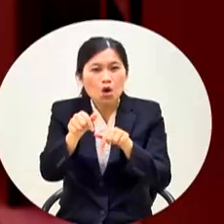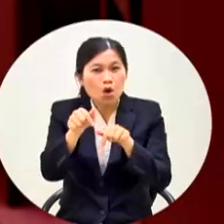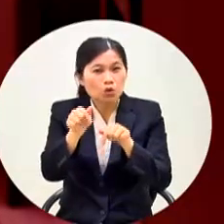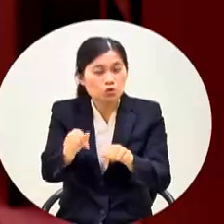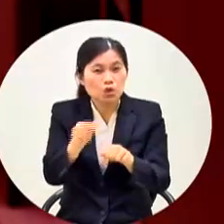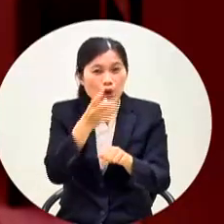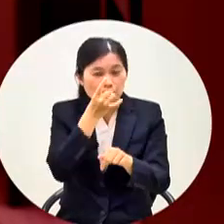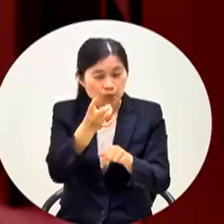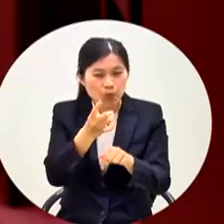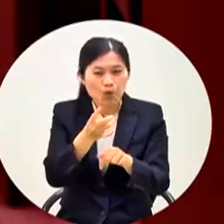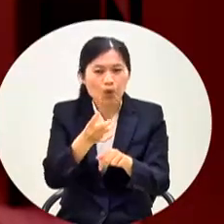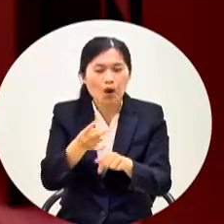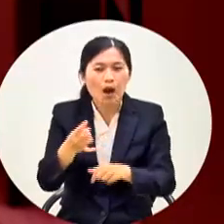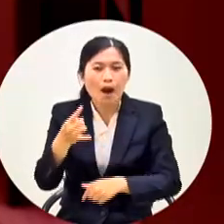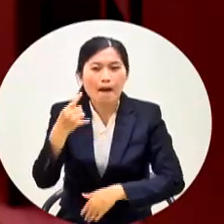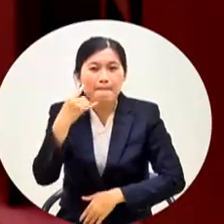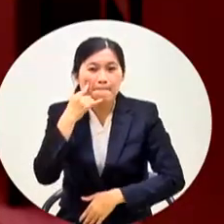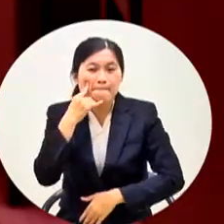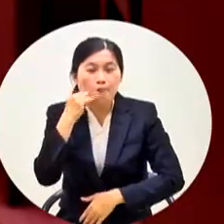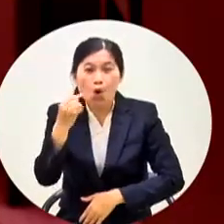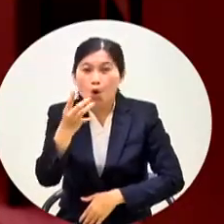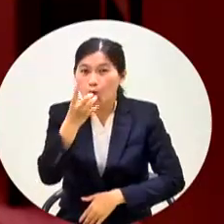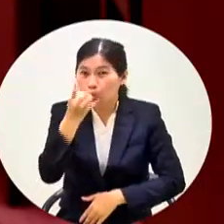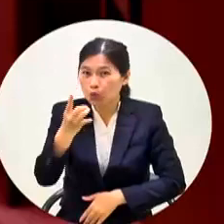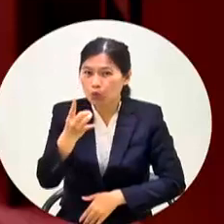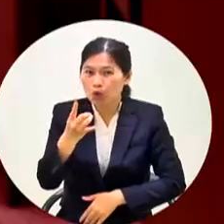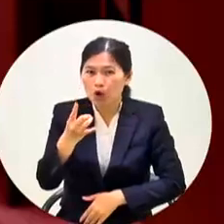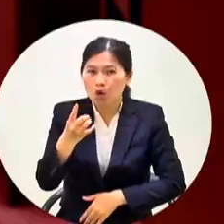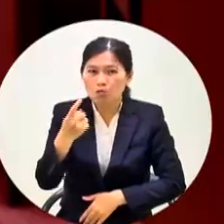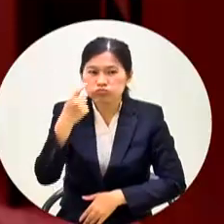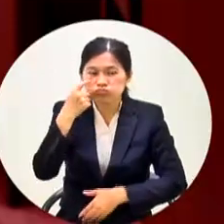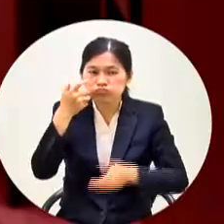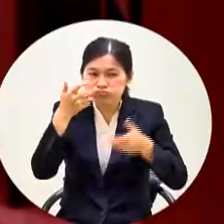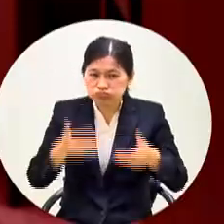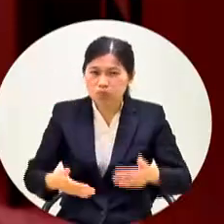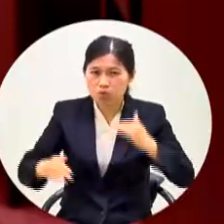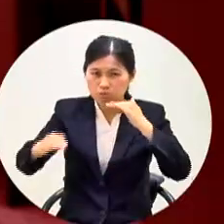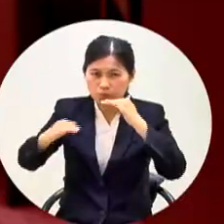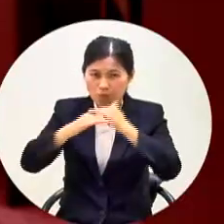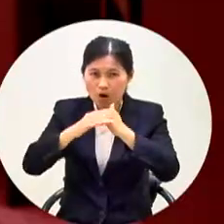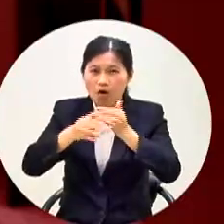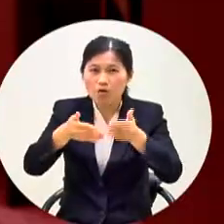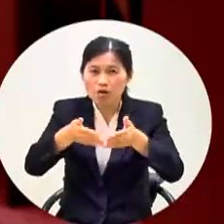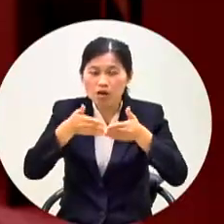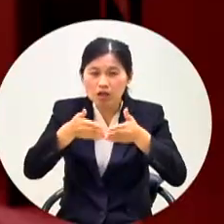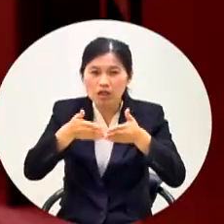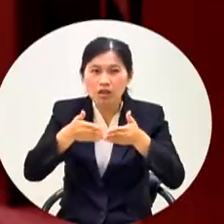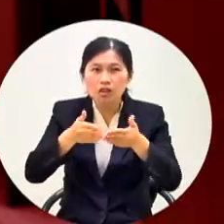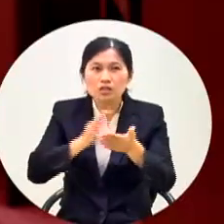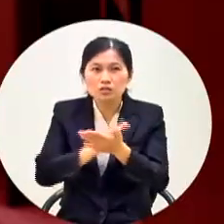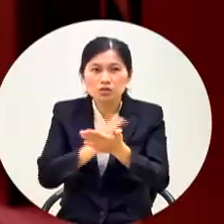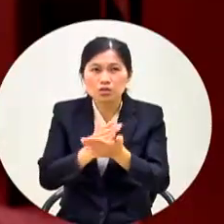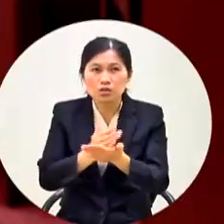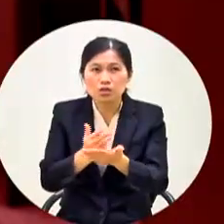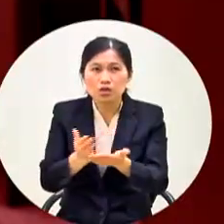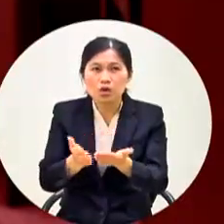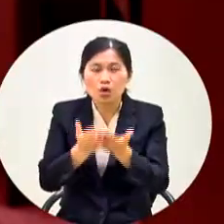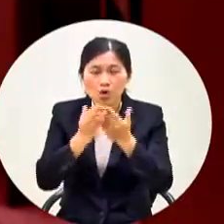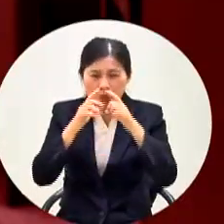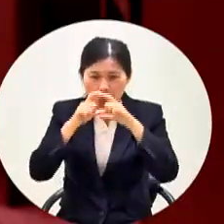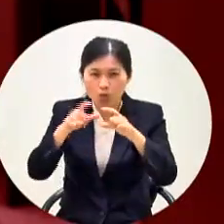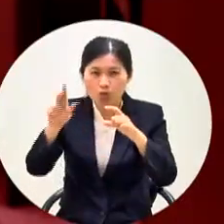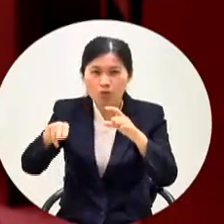语同时要并重。我想这个只是一个书面可以回答的，因为时间关